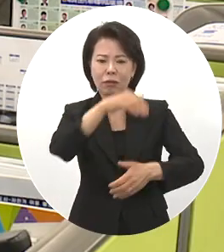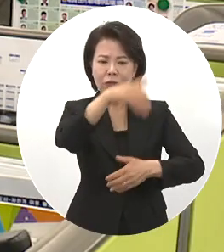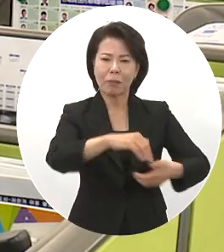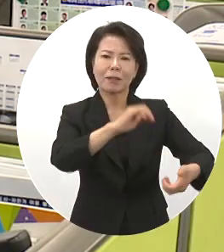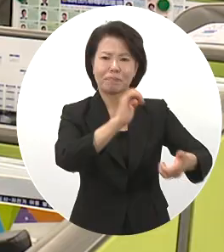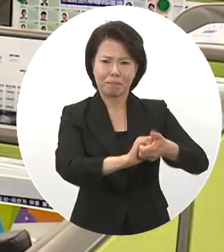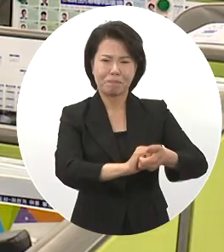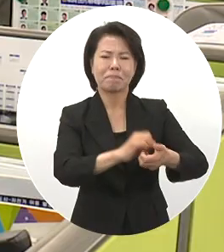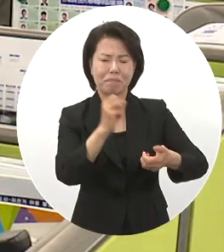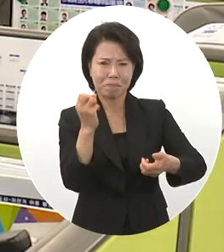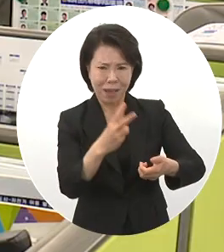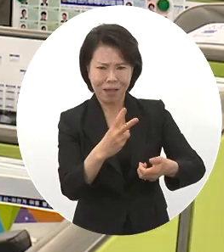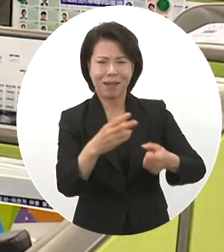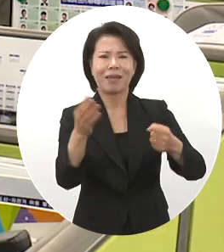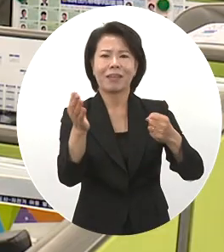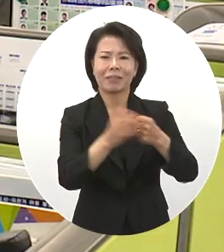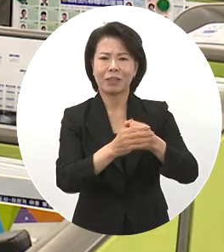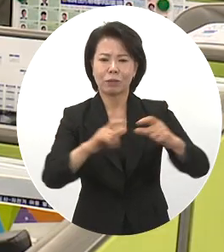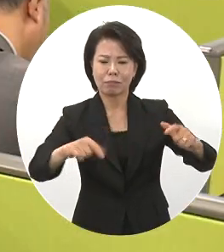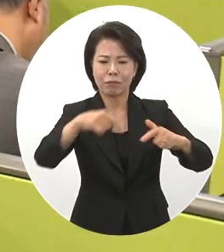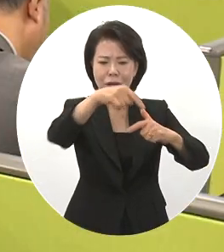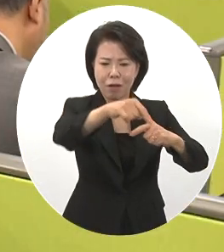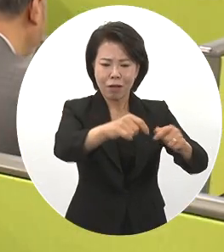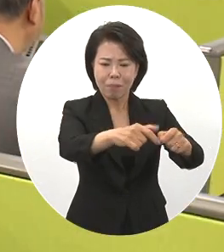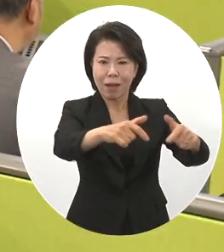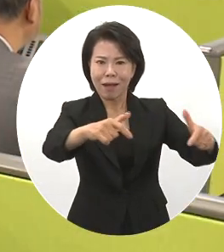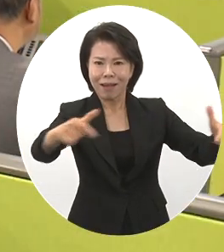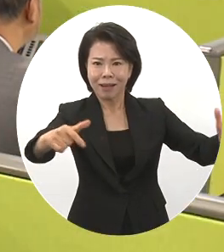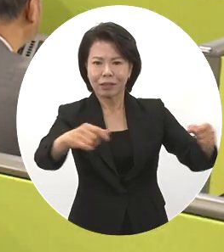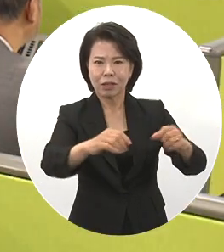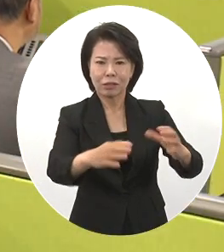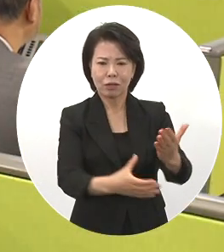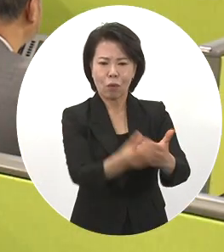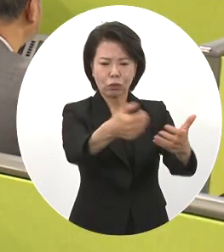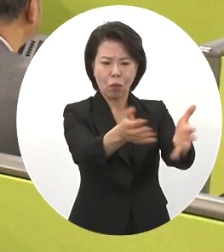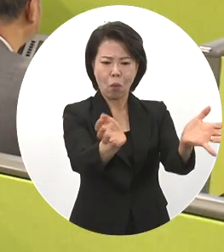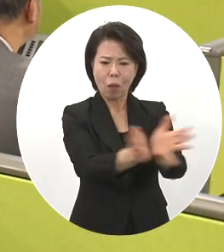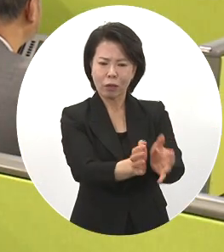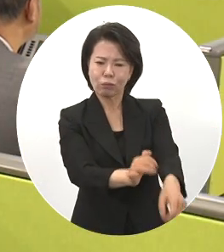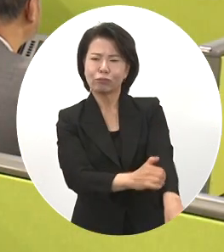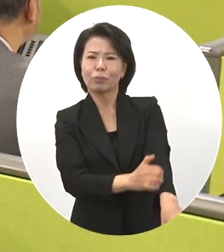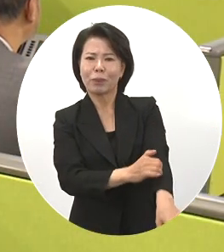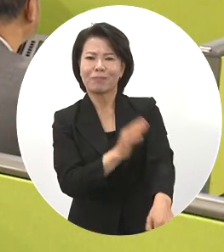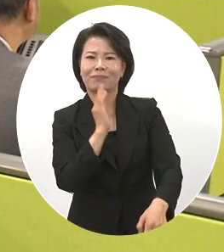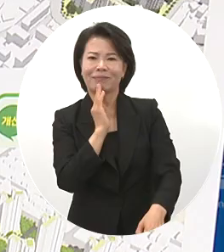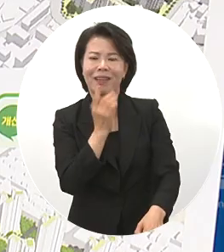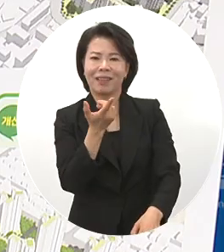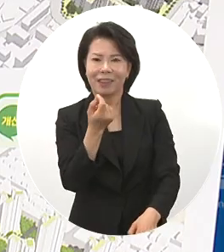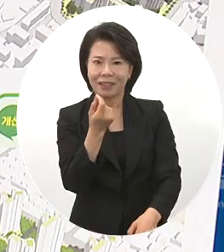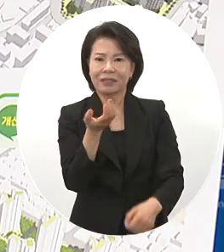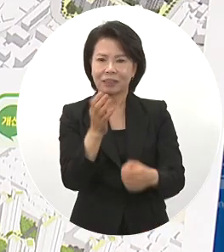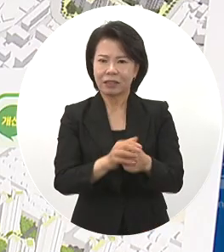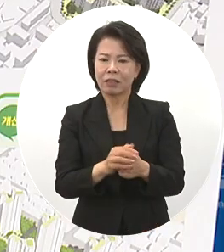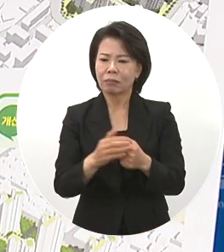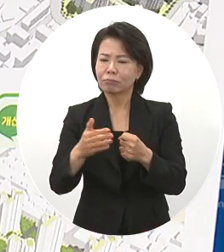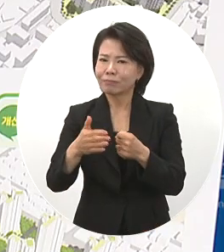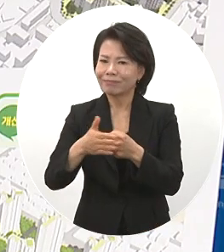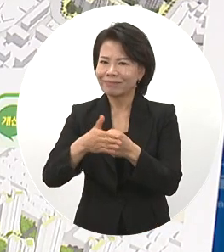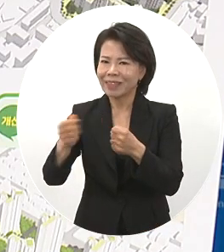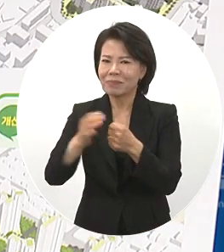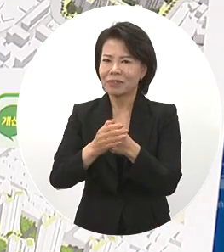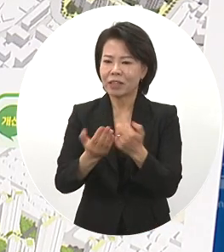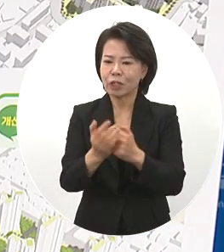개발이 제한되면서 개발 수요의 외곽 확산과 도심 공동화라는 부작용을 낳았는데요. 이에